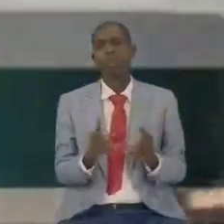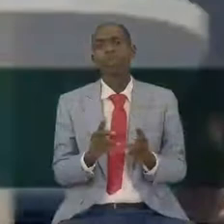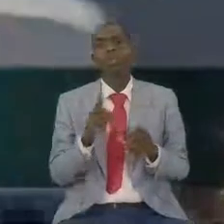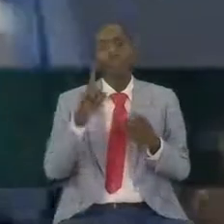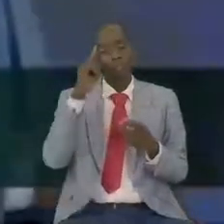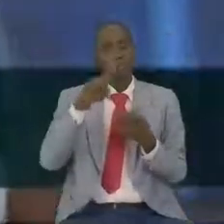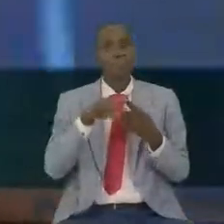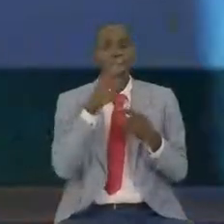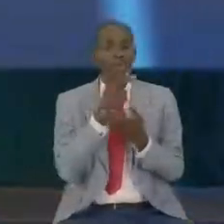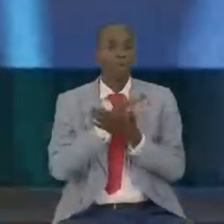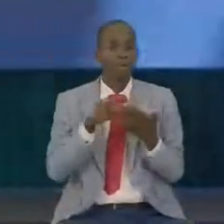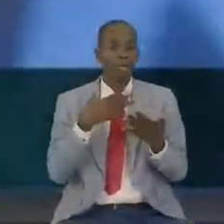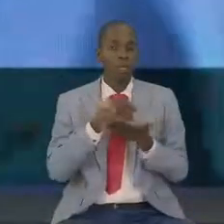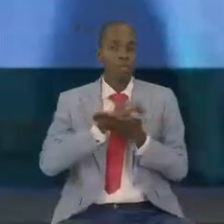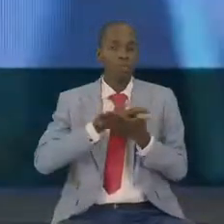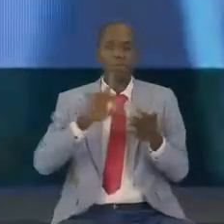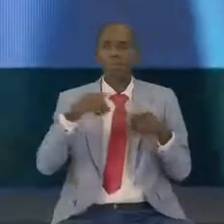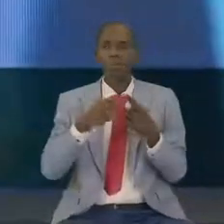vous êtes allé au Seigneur.